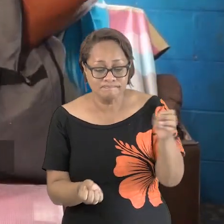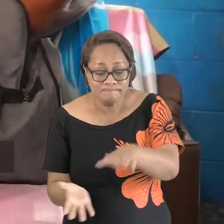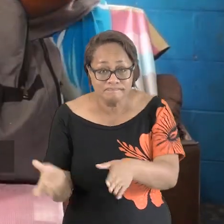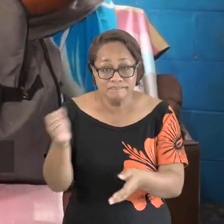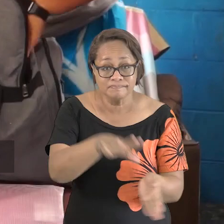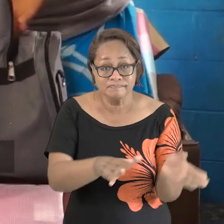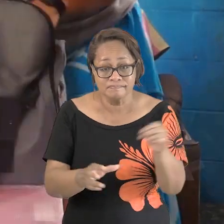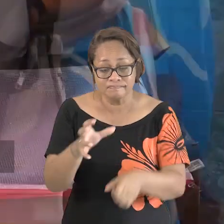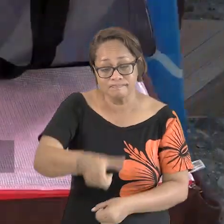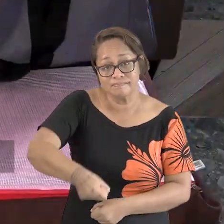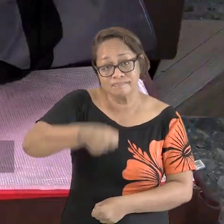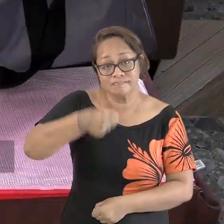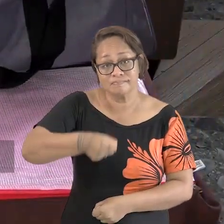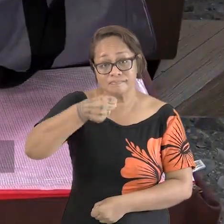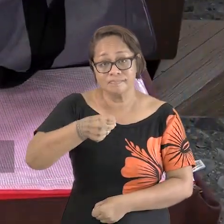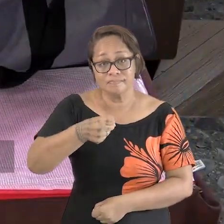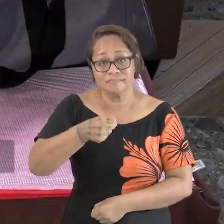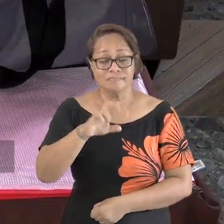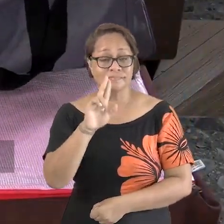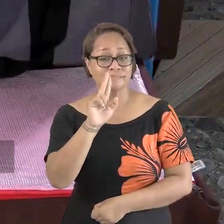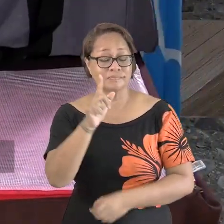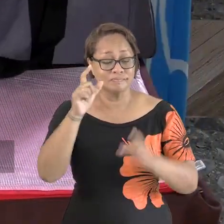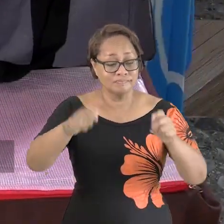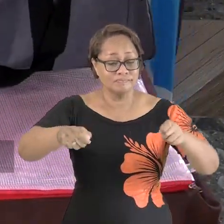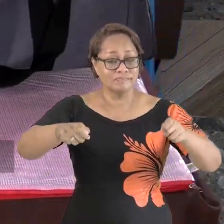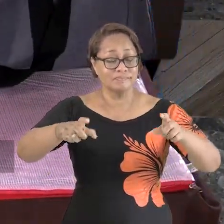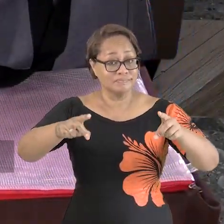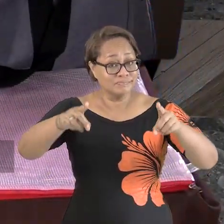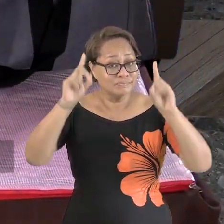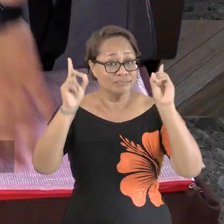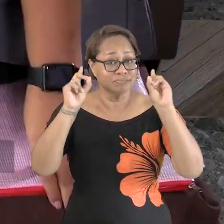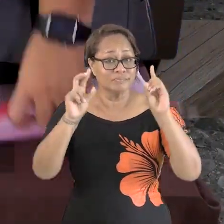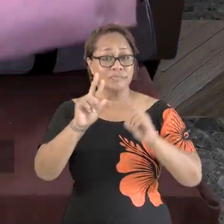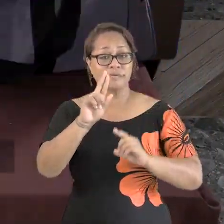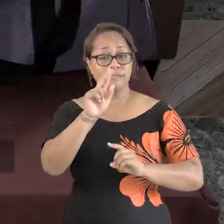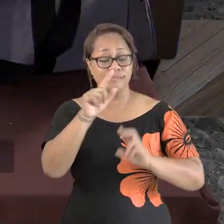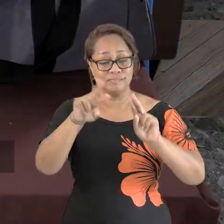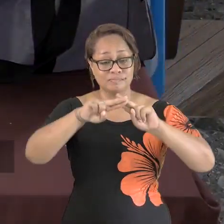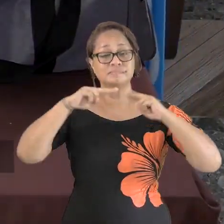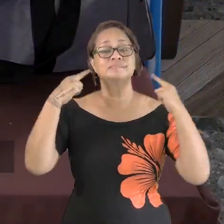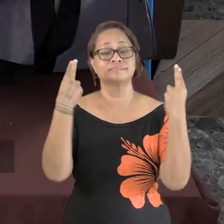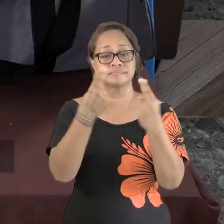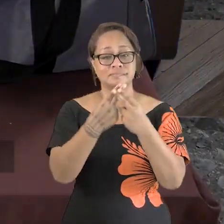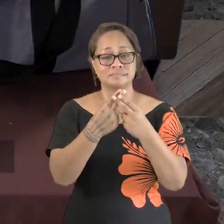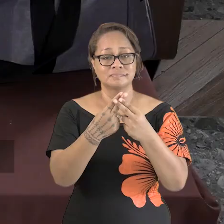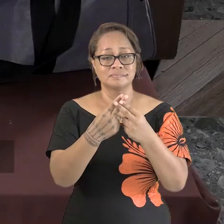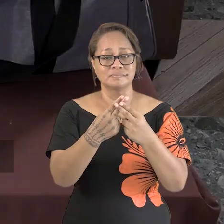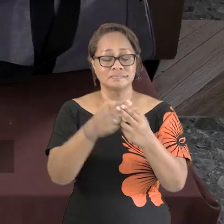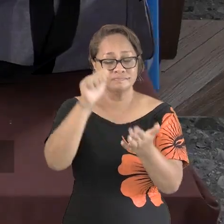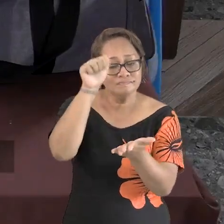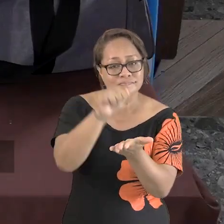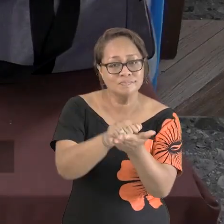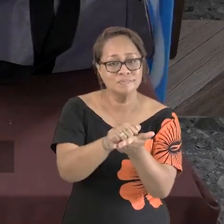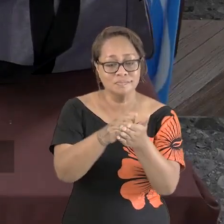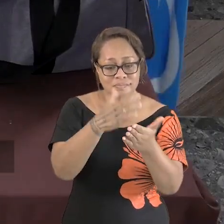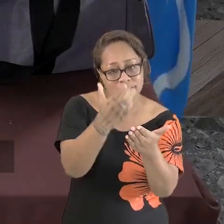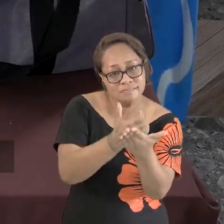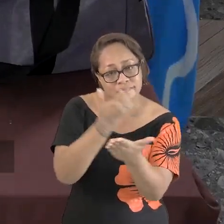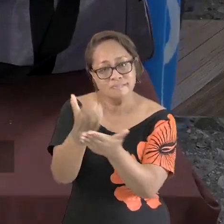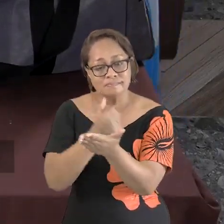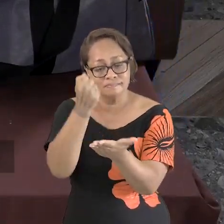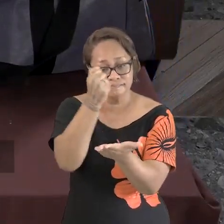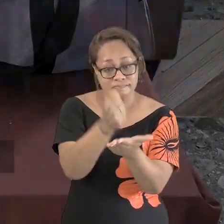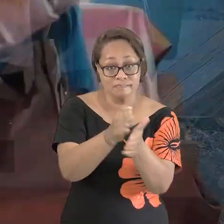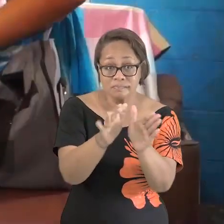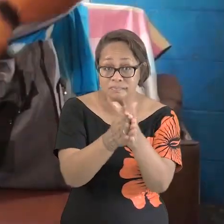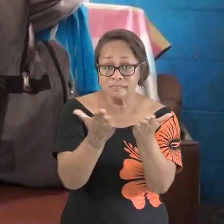Ta pena se ato mo faa la vlade faa fosei Mo le a inga a toa Ia mauti noa, o sefile leipe pata